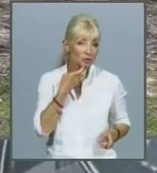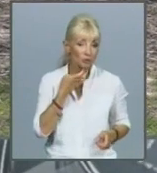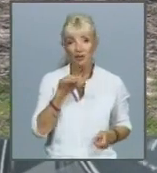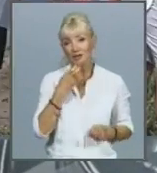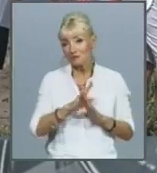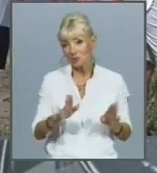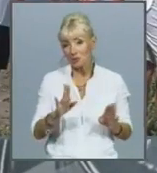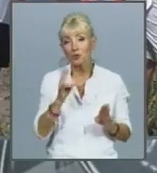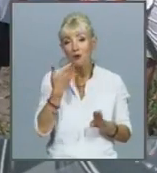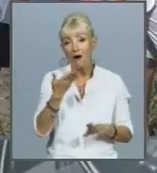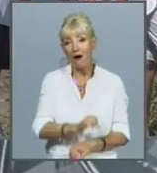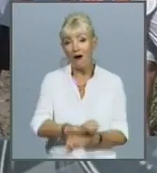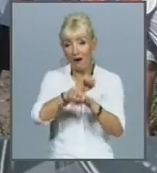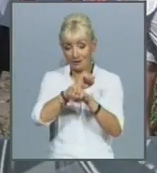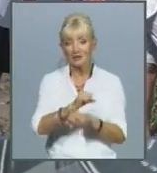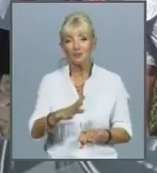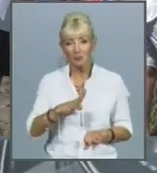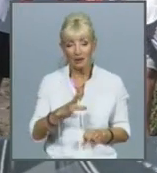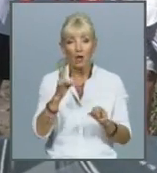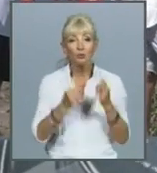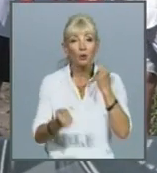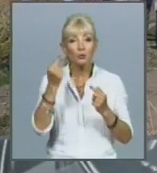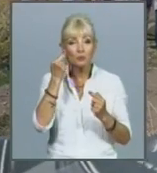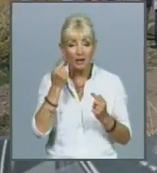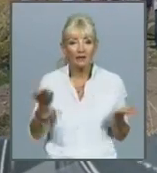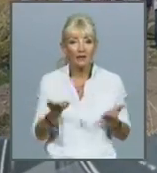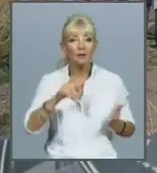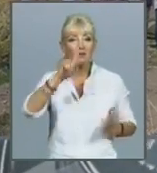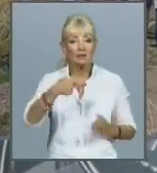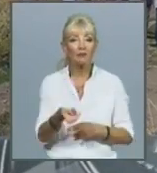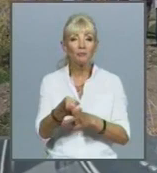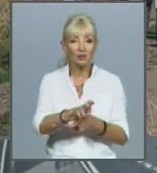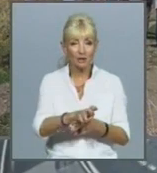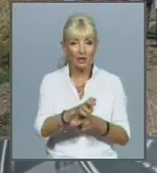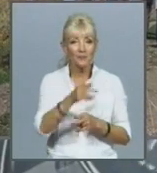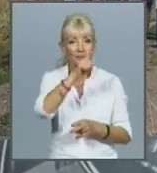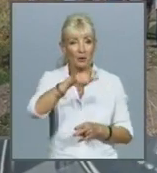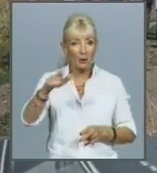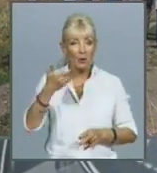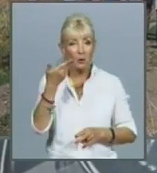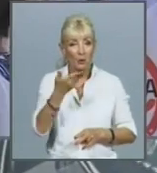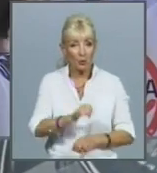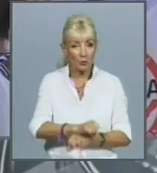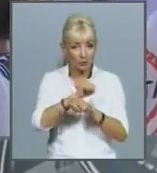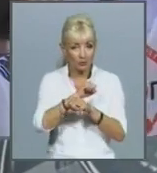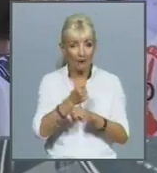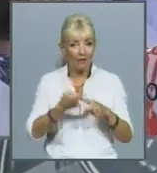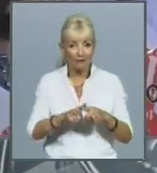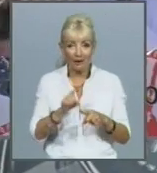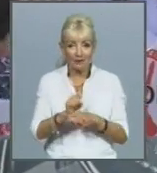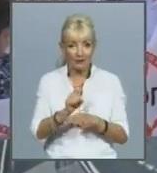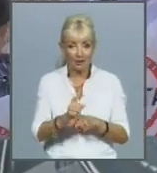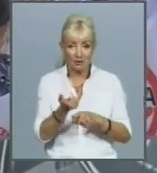акції протесту вже ж відбулися. Але дізнатися, із якими вимогами прийшли мітингувальники, виявилося ще неабиякою задачею